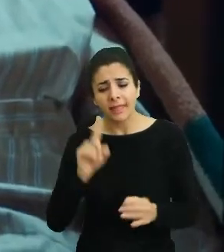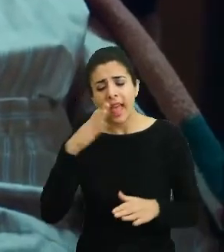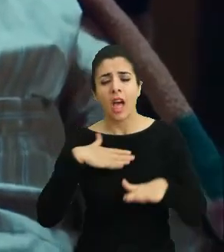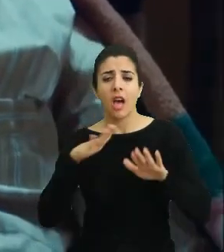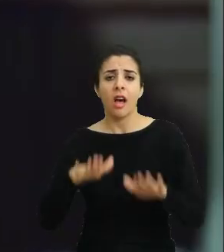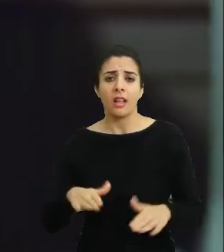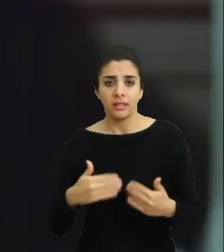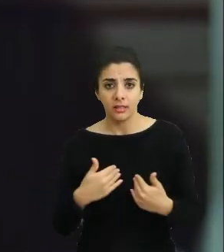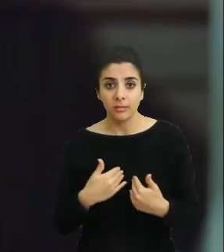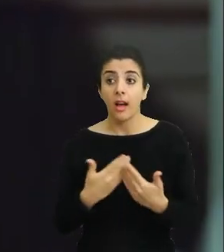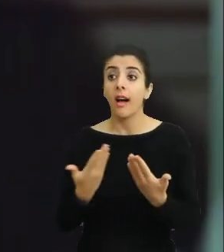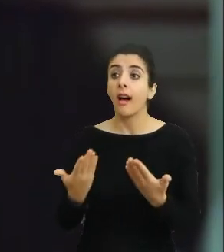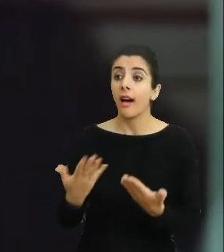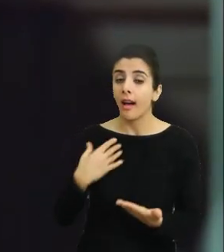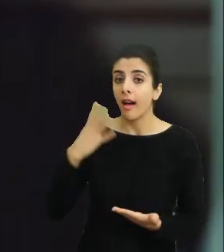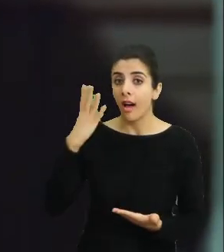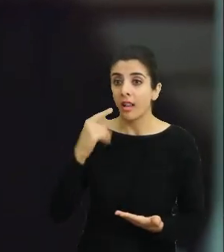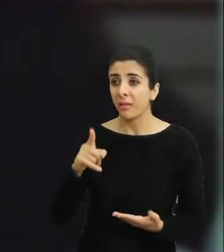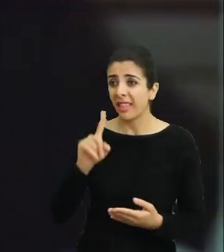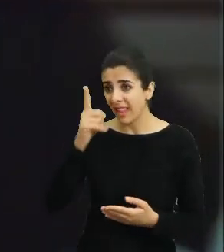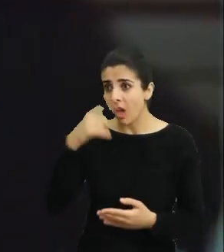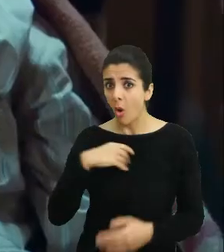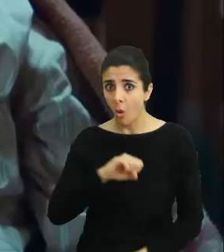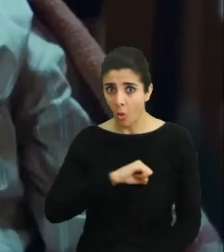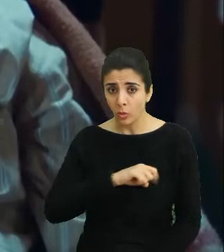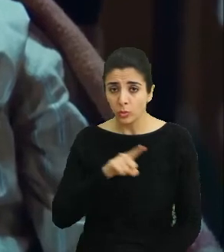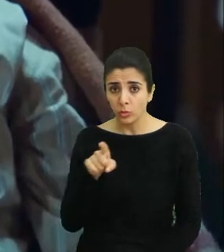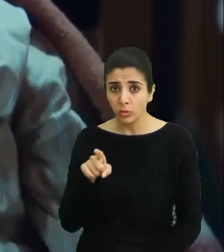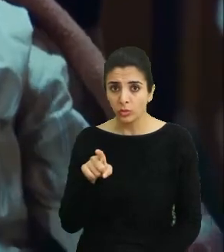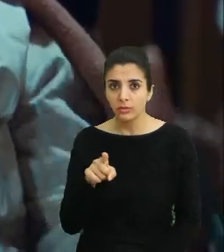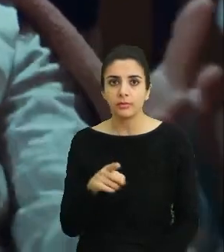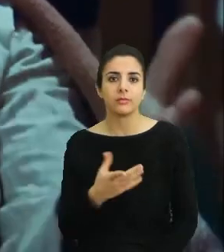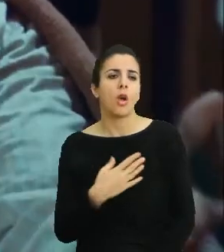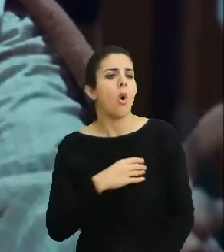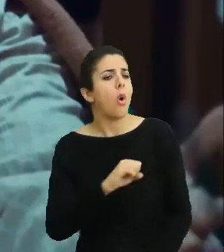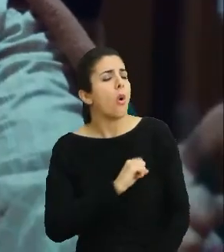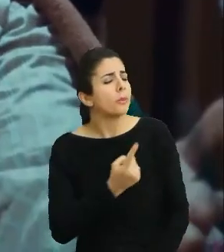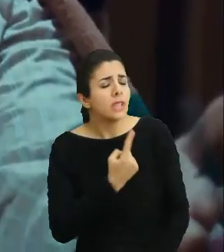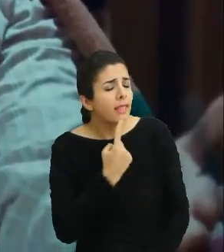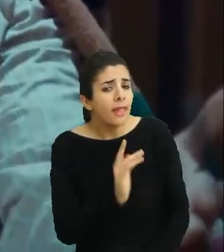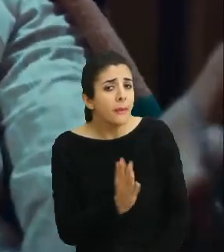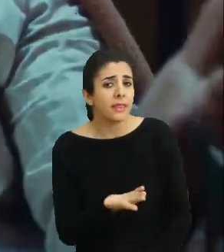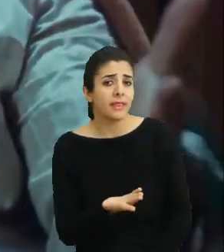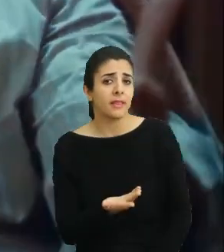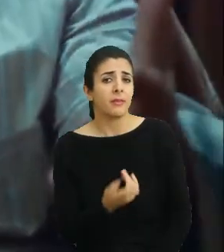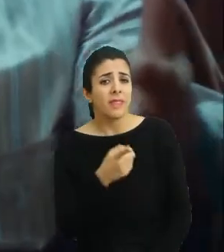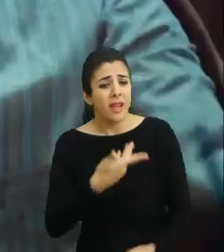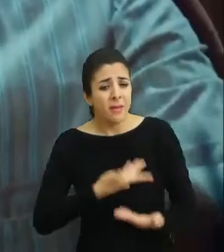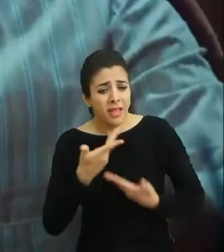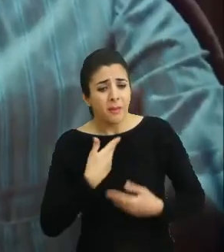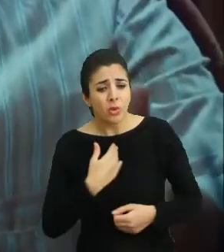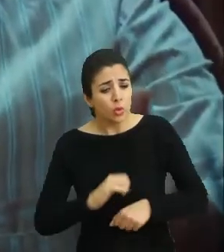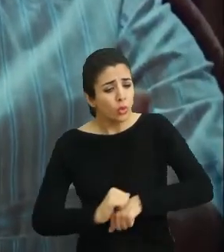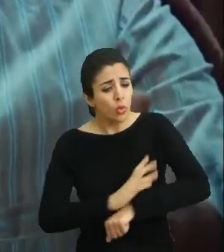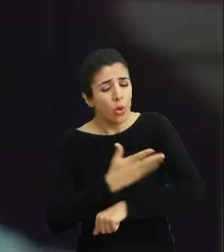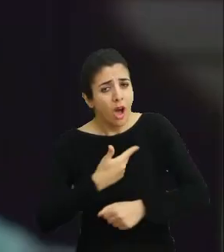kaldım. He anladım. Sen yalnızlıktan korkuyorsun müdürüm. Ya ne korkması be adam? Ben sana